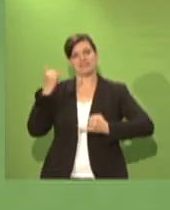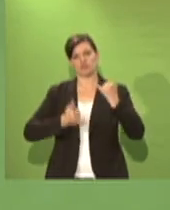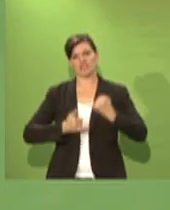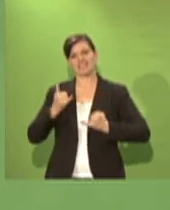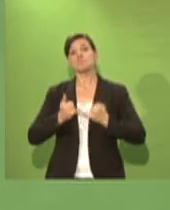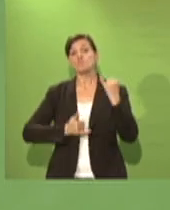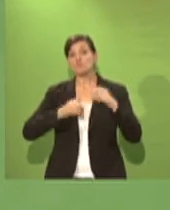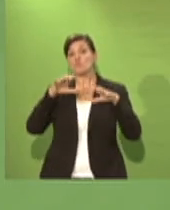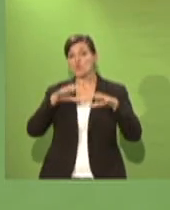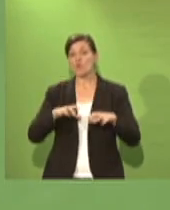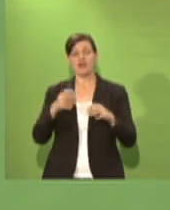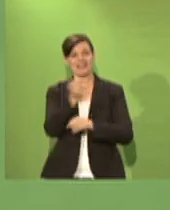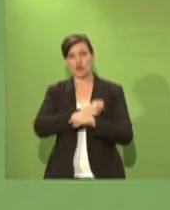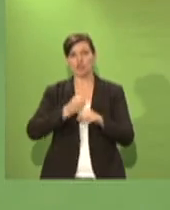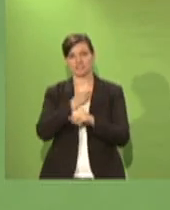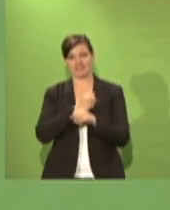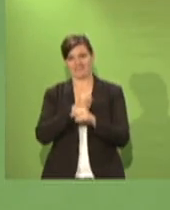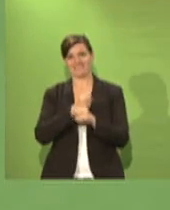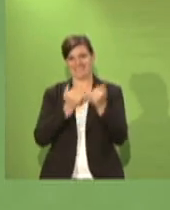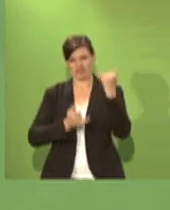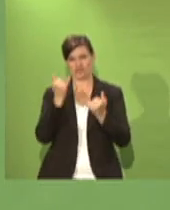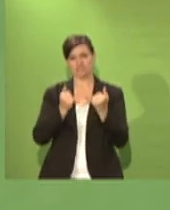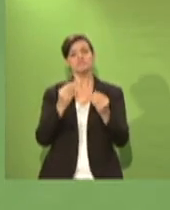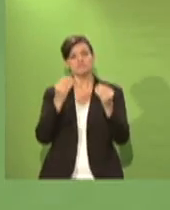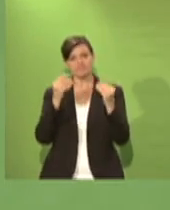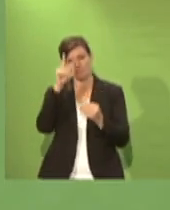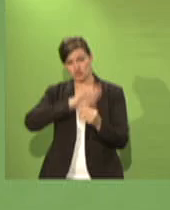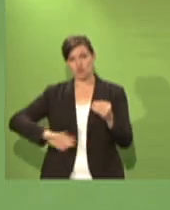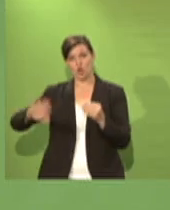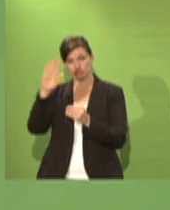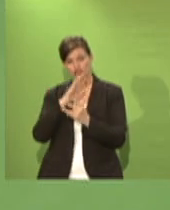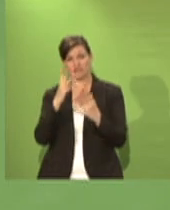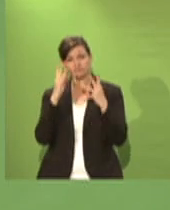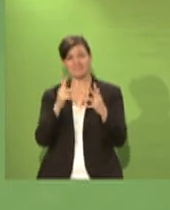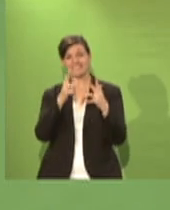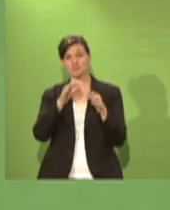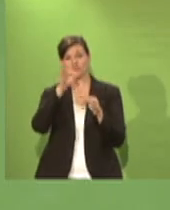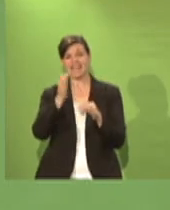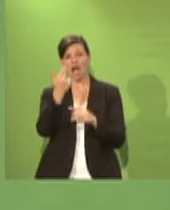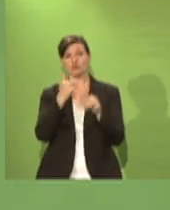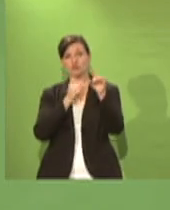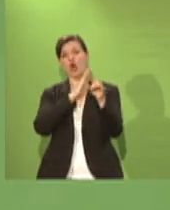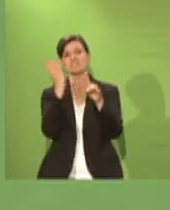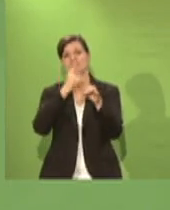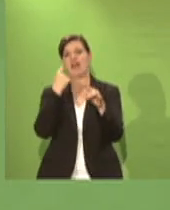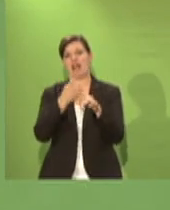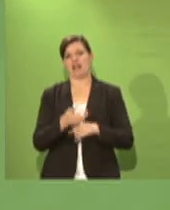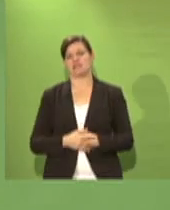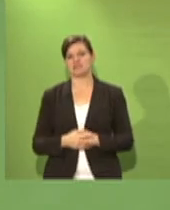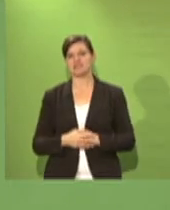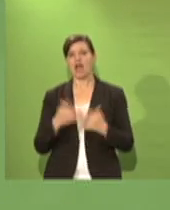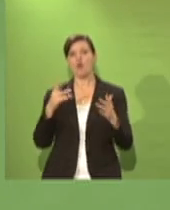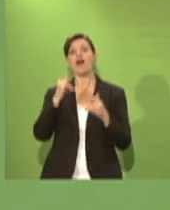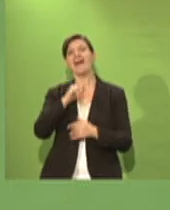Möbel, Küchenmöbel in Deutschland kommen aus Ostwestfalen. Genauso ein Beispiel die